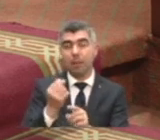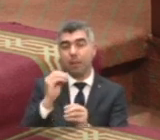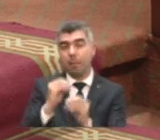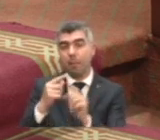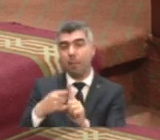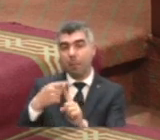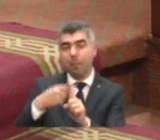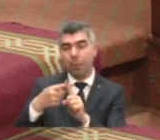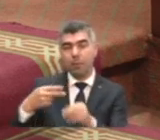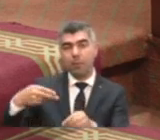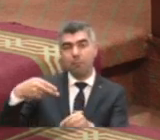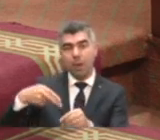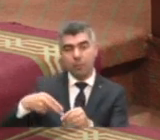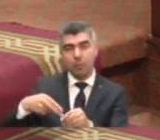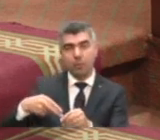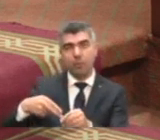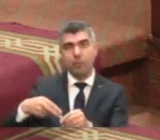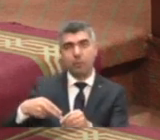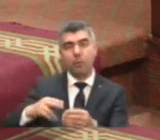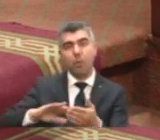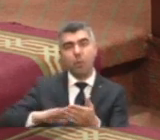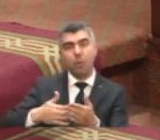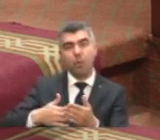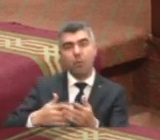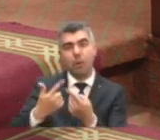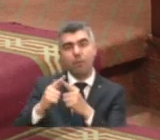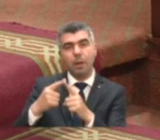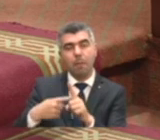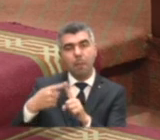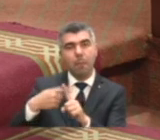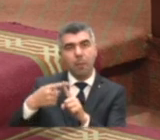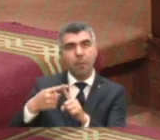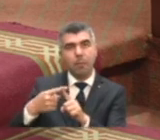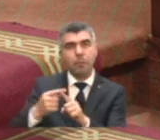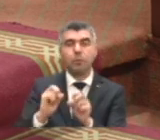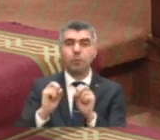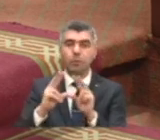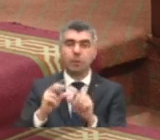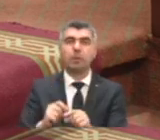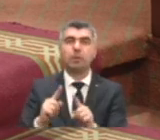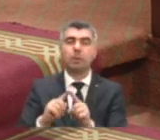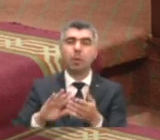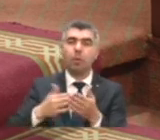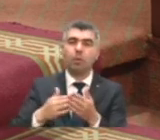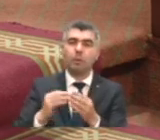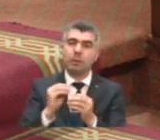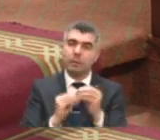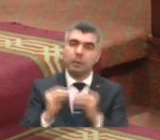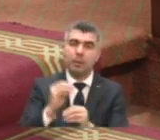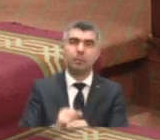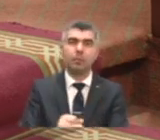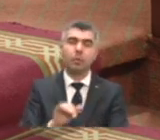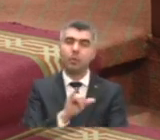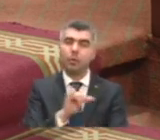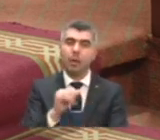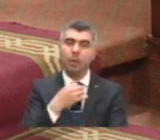ديال المحروقات وما وقع من زيادات أخرى تبرر المستوى ديال الثمن، ما تجعلناش ما تنتكلموش